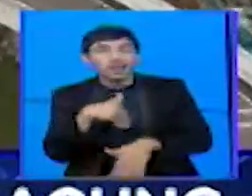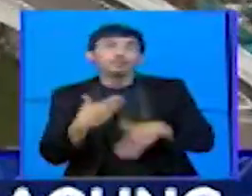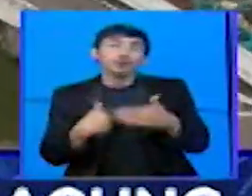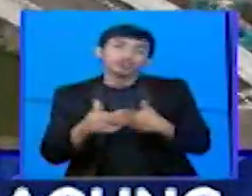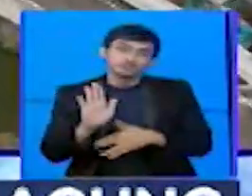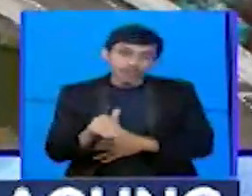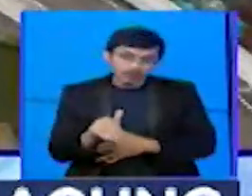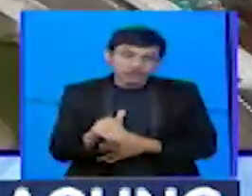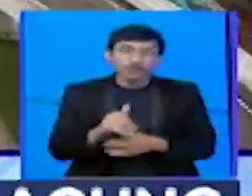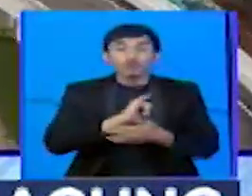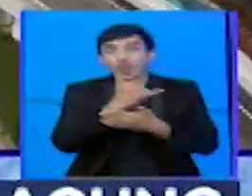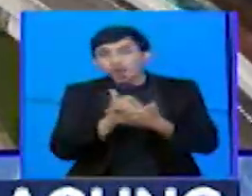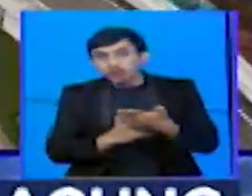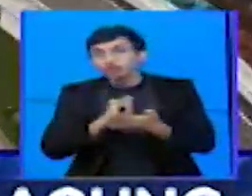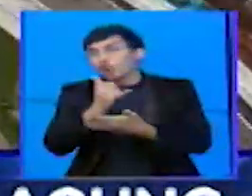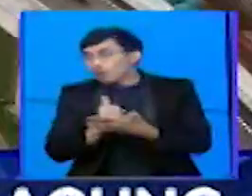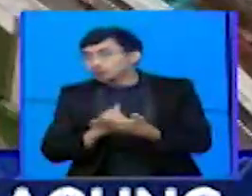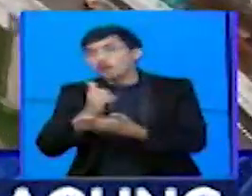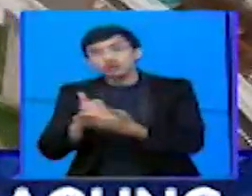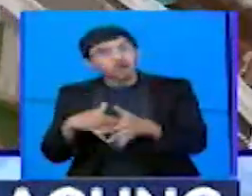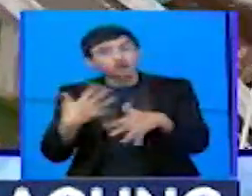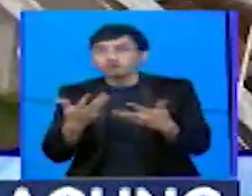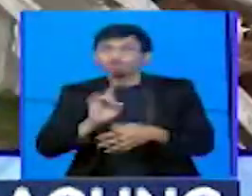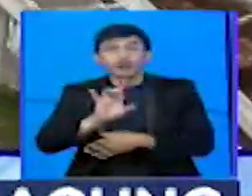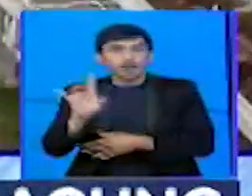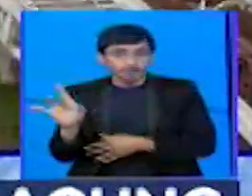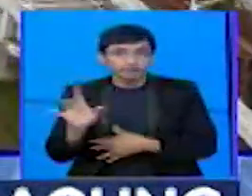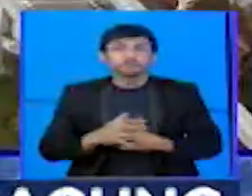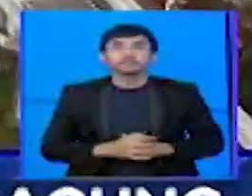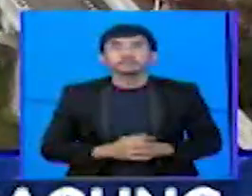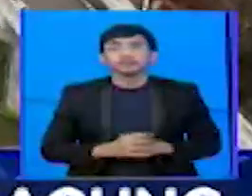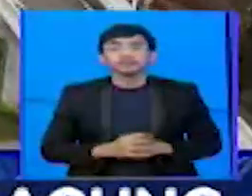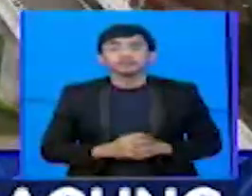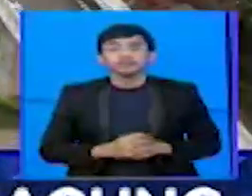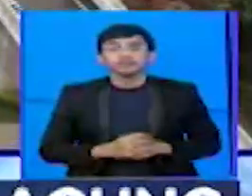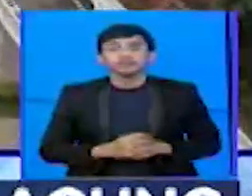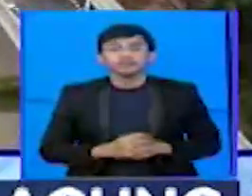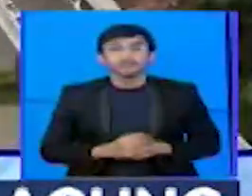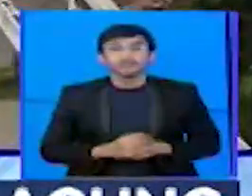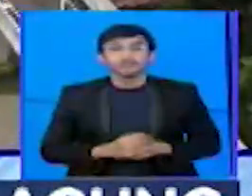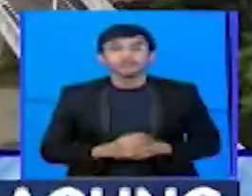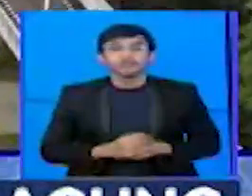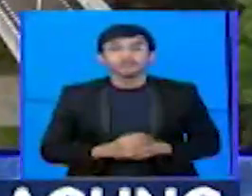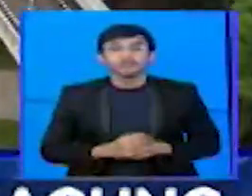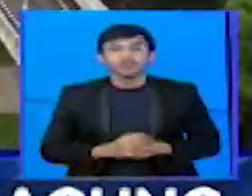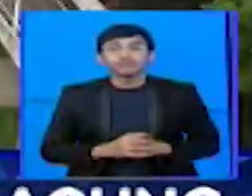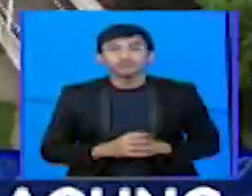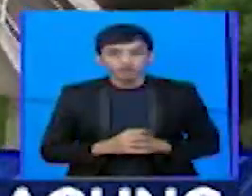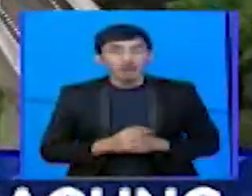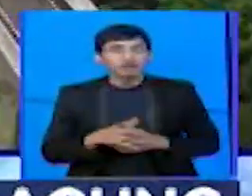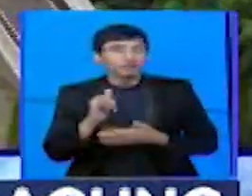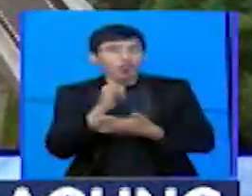fase evaluasi yang akan dilakukan oleh pemerintah Provinsi DKI DKI Jakarta dan juga instansi terkait untuk melihat kira-kira